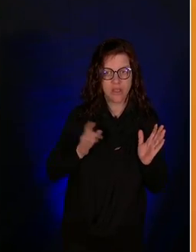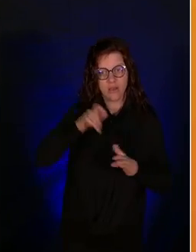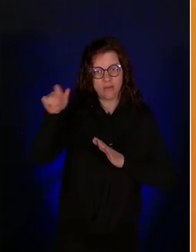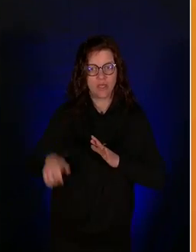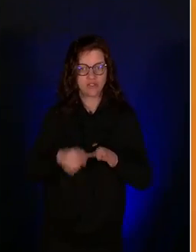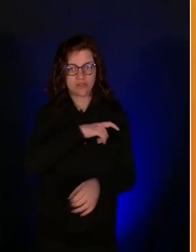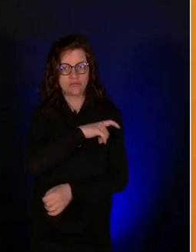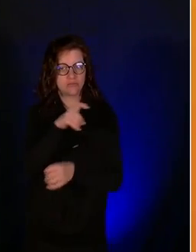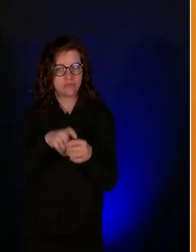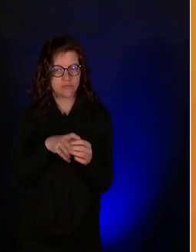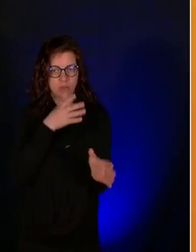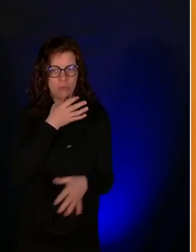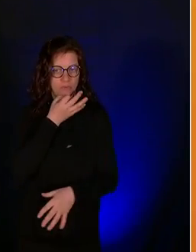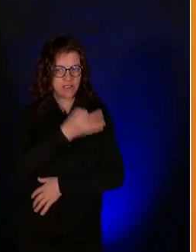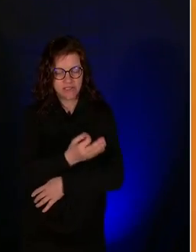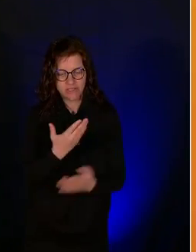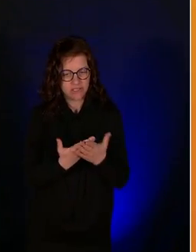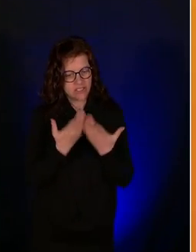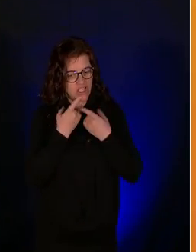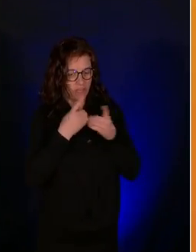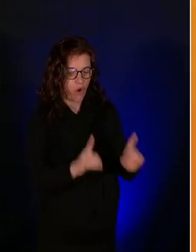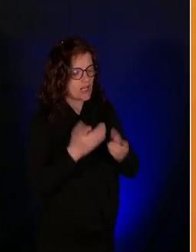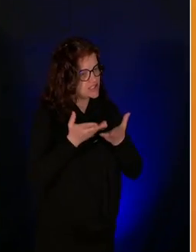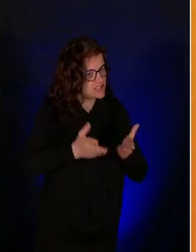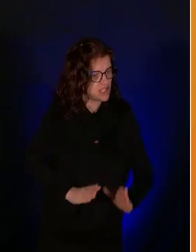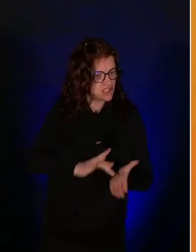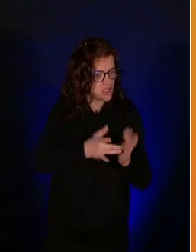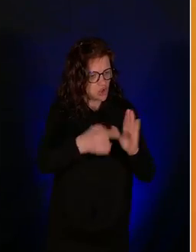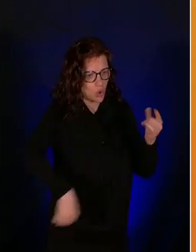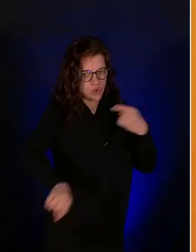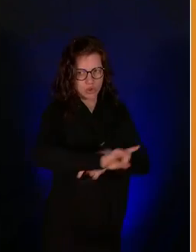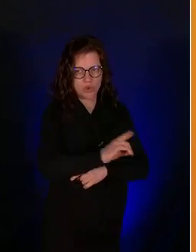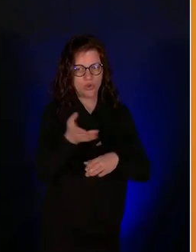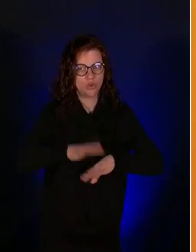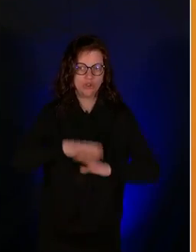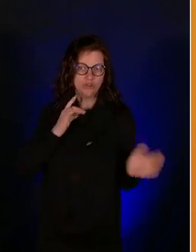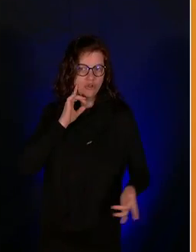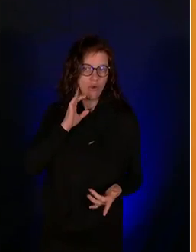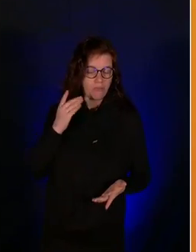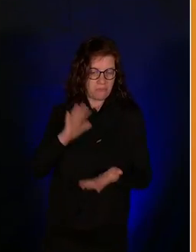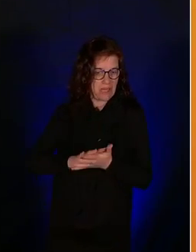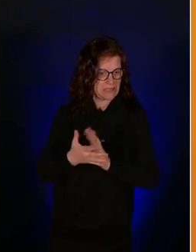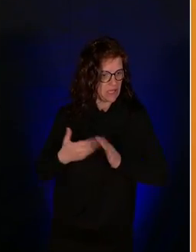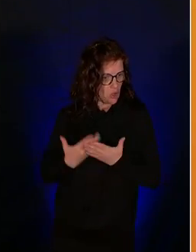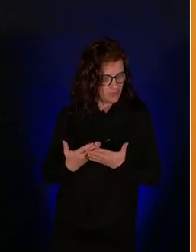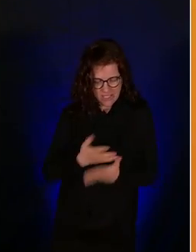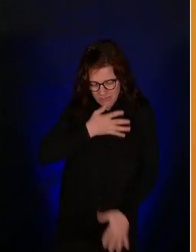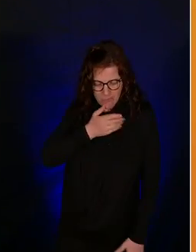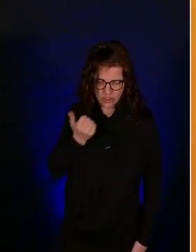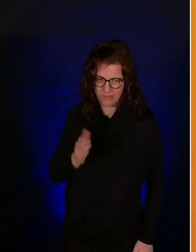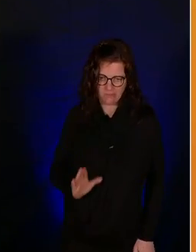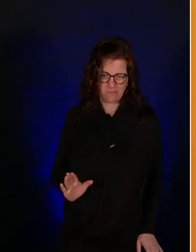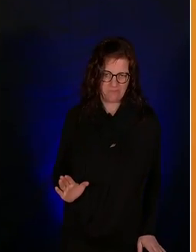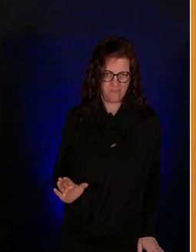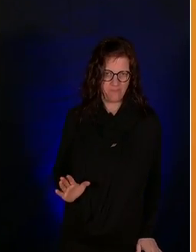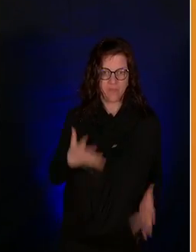décide. On ne peut pas dire dans les congrès, c'est la démocratie, et on décide tous, et avoir des telles pratiques. Donc c'est vraiment, je vous